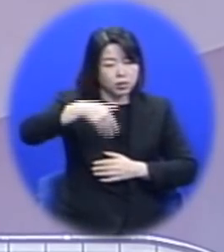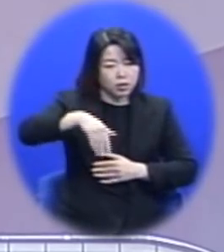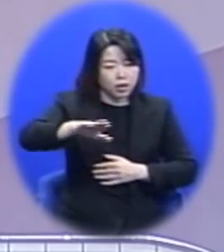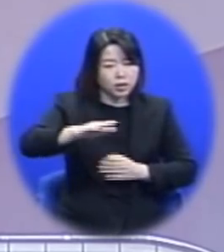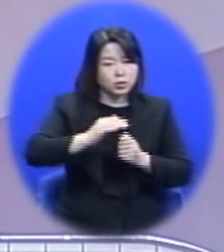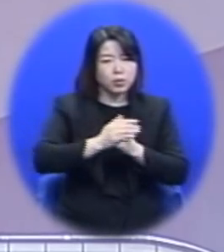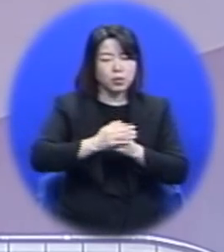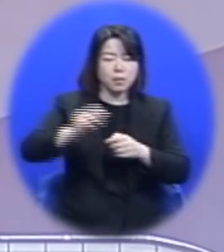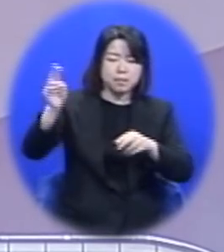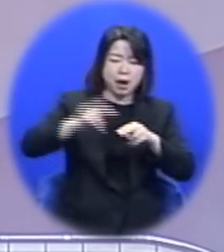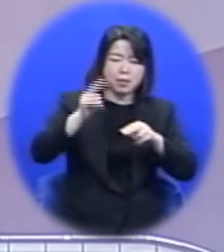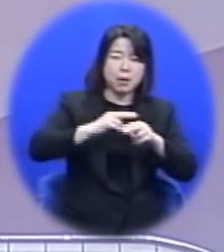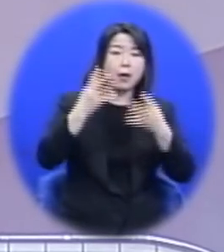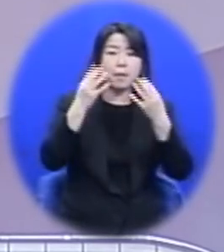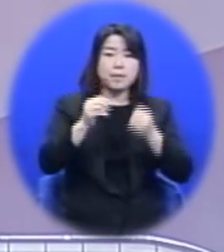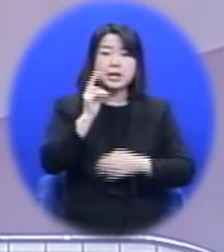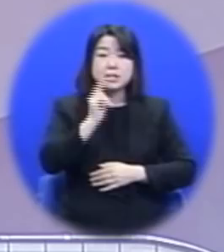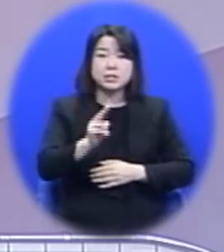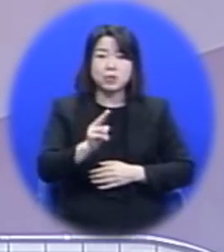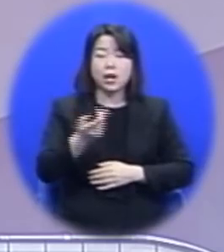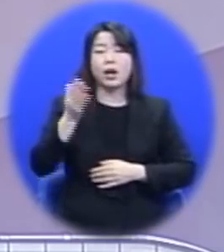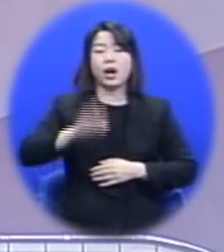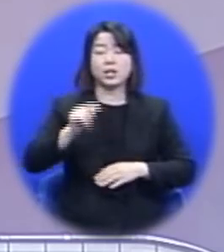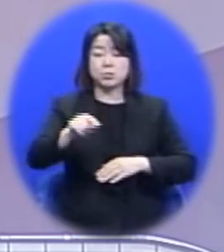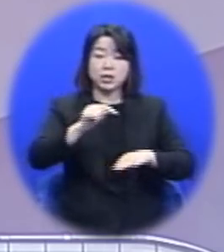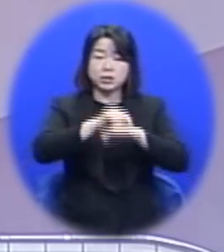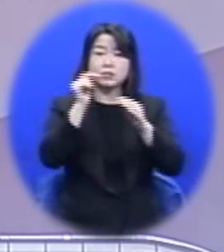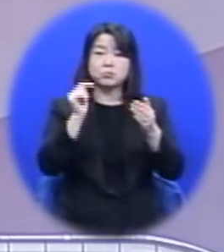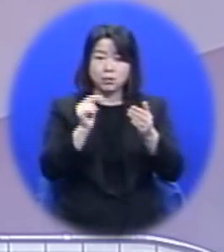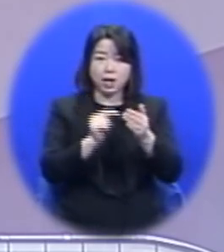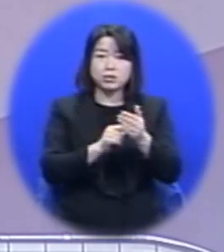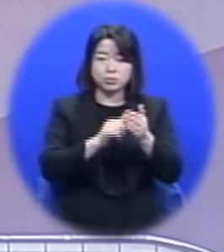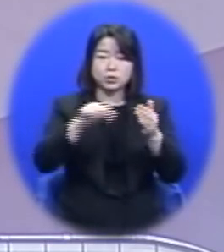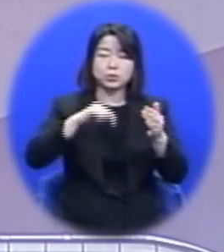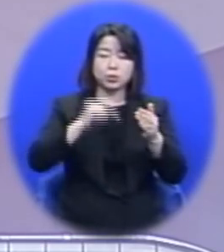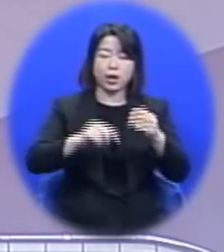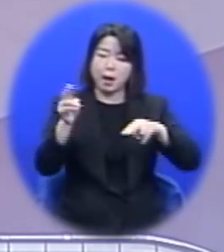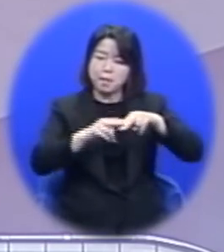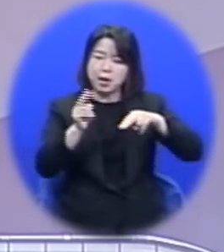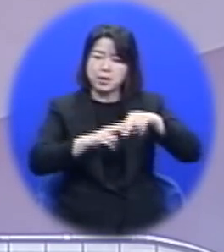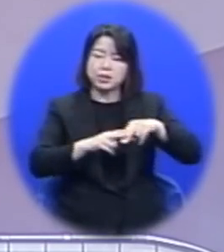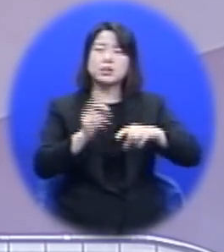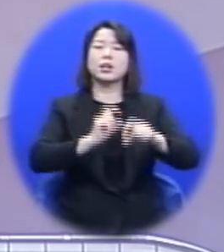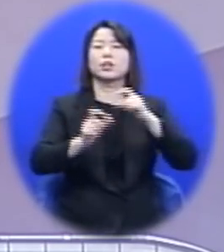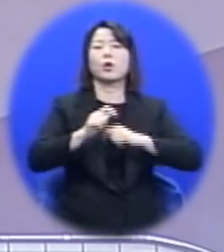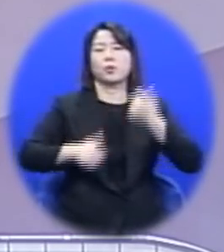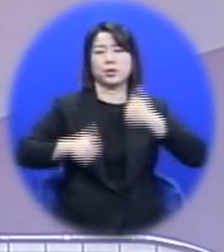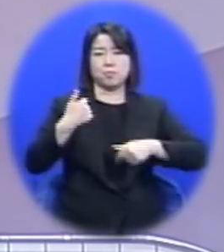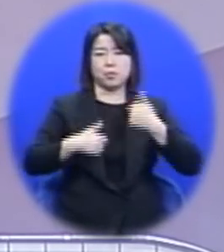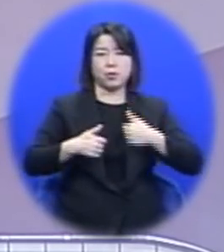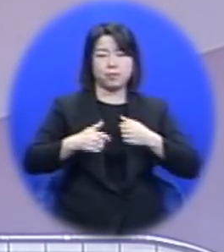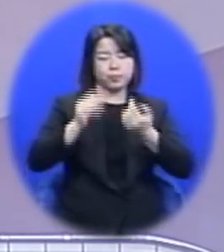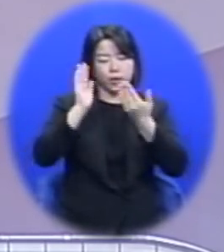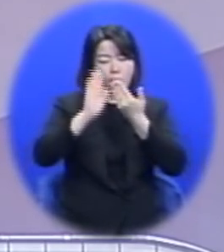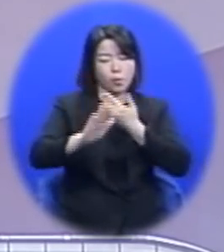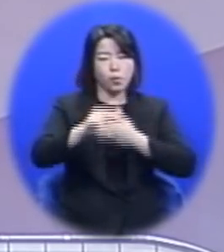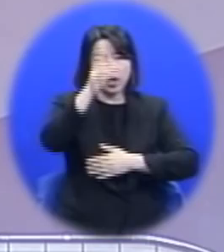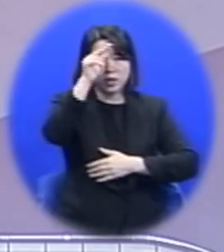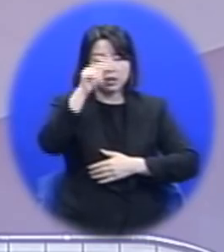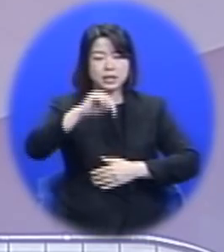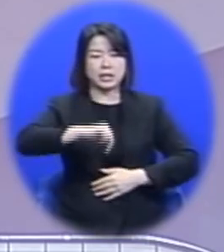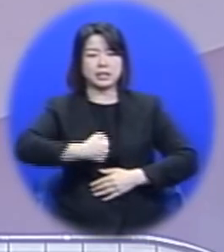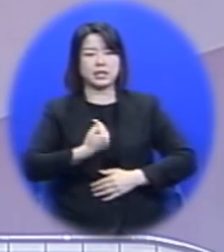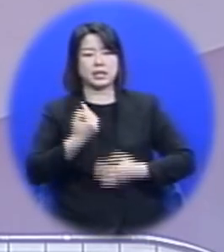맞았습니다. 그런데 그는 그 마음에 매를 맞는 것이 너무 기뻤어요. 나중에 경찰이 자기가